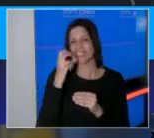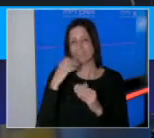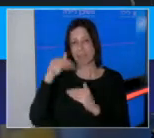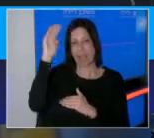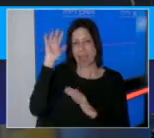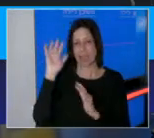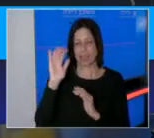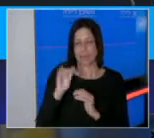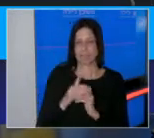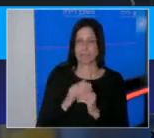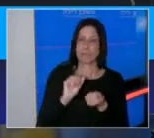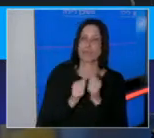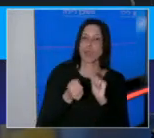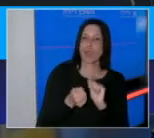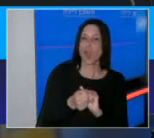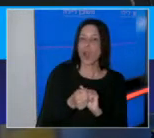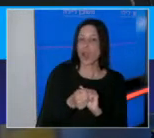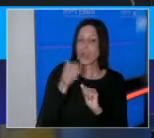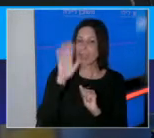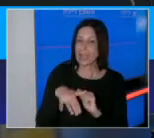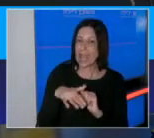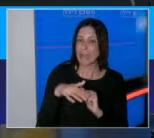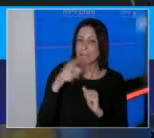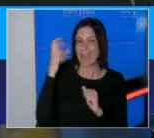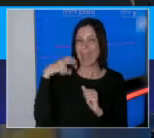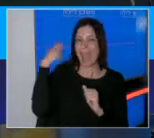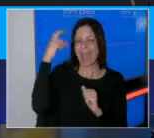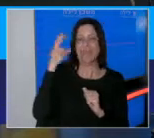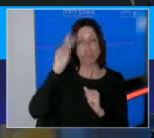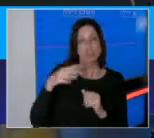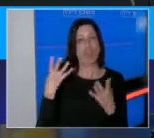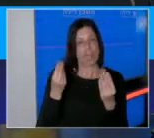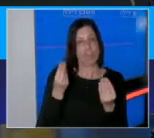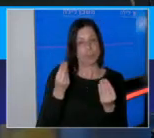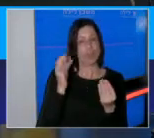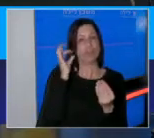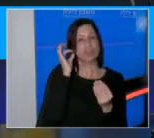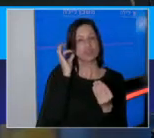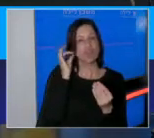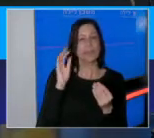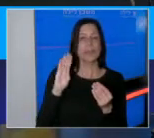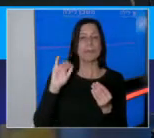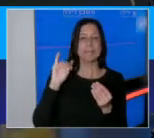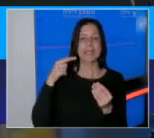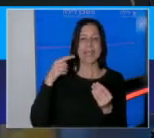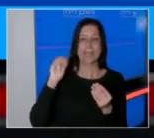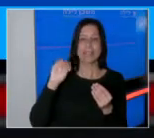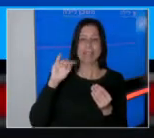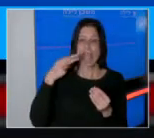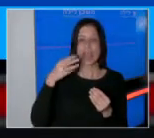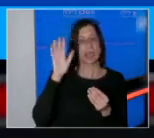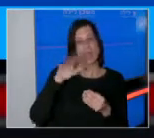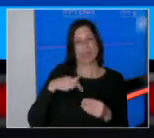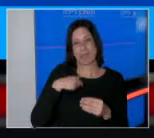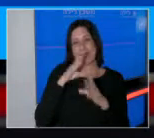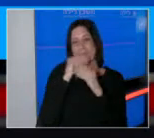ומעלה. ומעלה, כן. או אנחנו מדברים גם, במגזר הערבי יש ריבוי נשים, כאילו ביגמיה. אבל במקרה שלך... נכון, אבל אני אגיד לך מה, גם